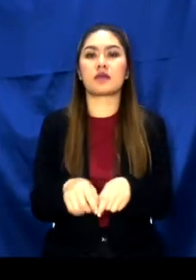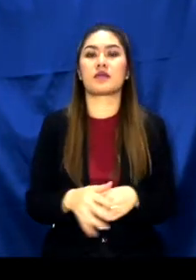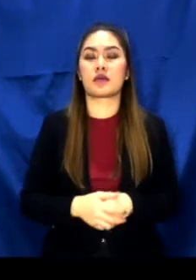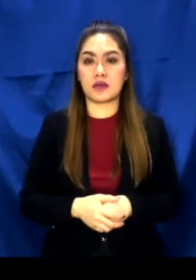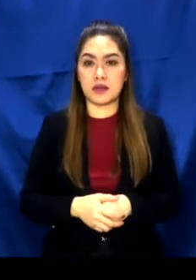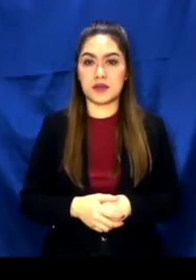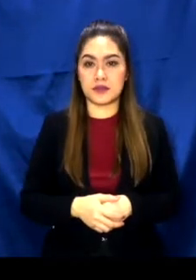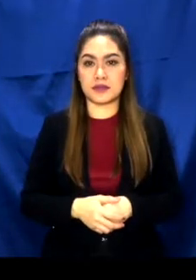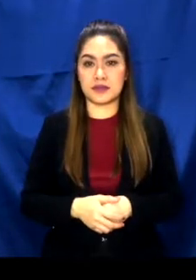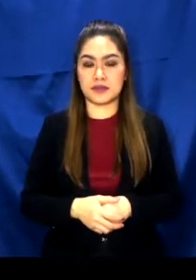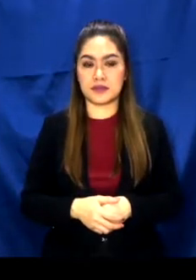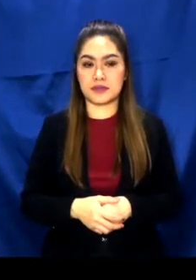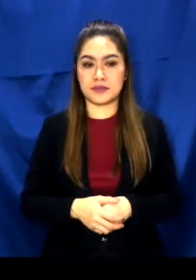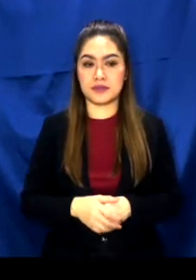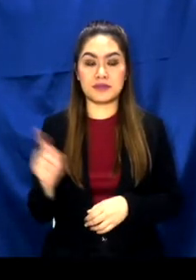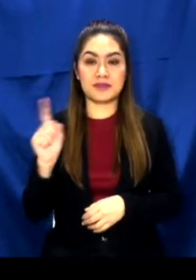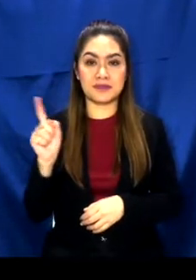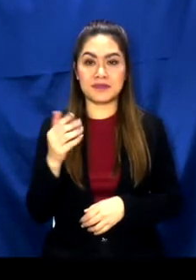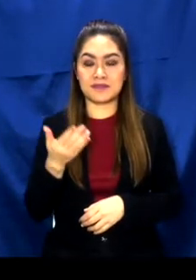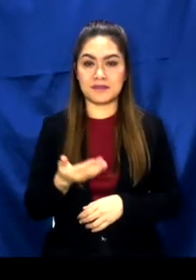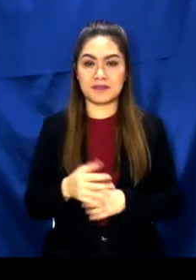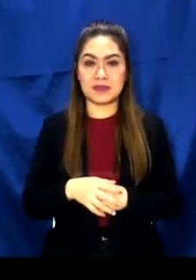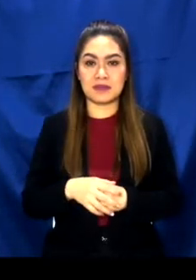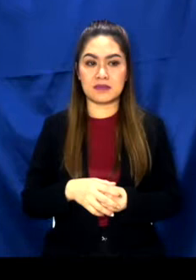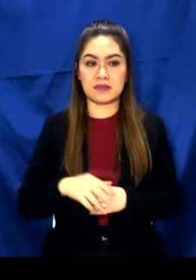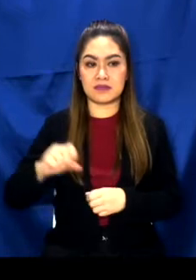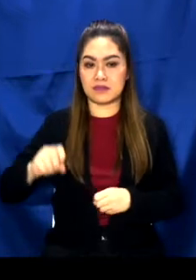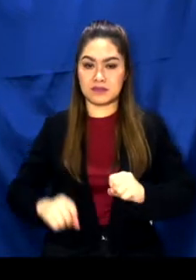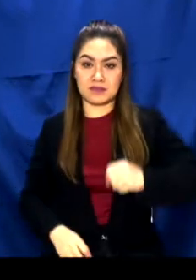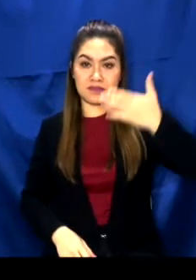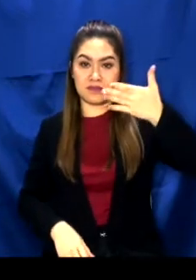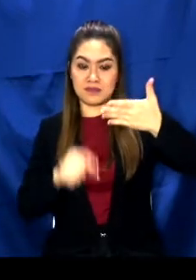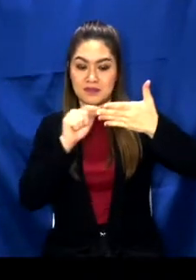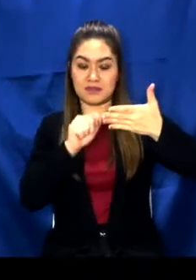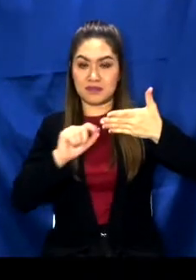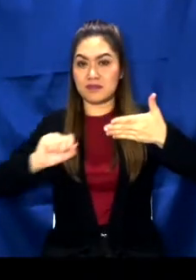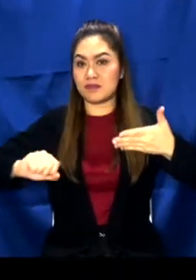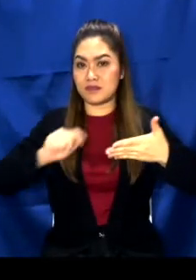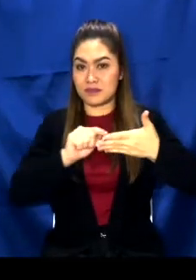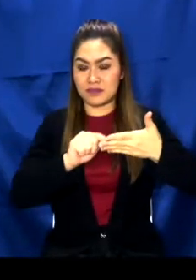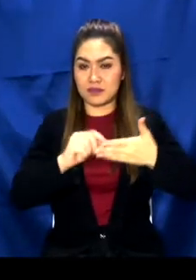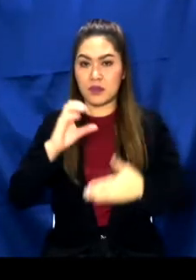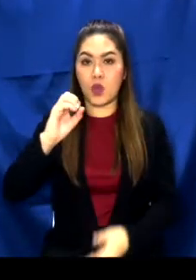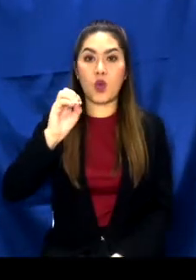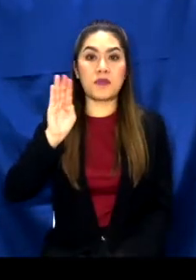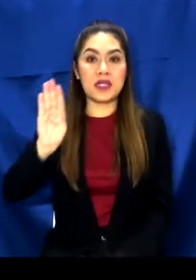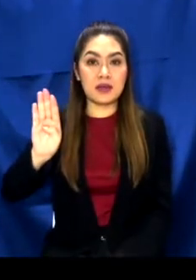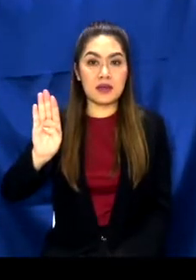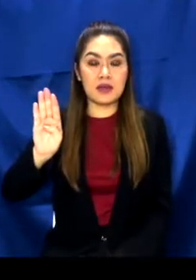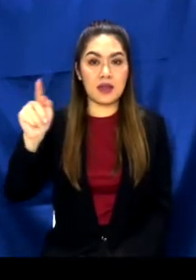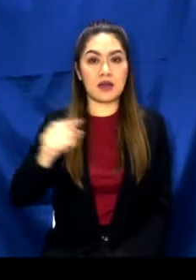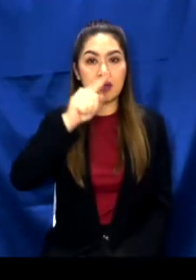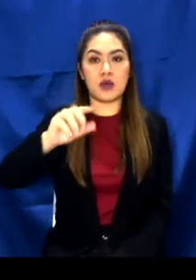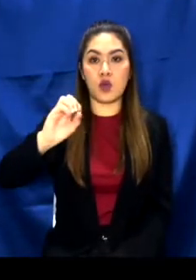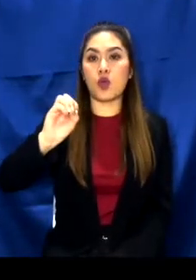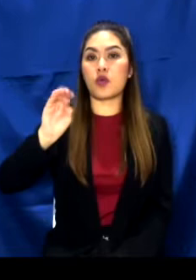ดูนะคะให้เราไปที่ให้เราไปที่ออบเจกต์นะคะตรงนี้